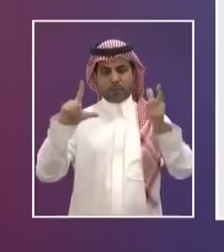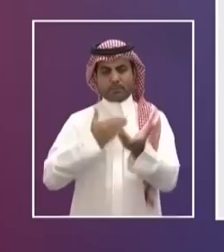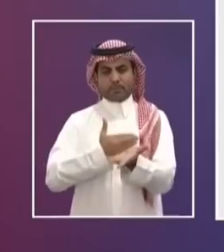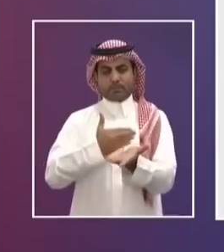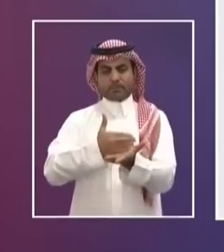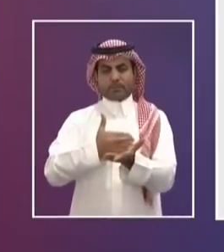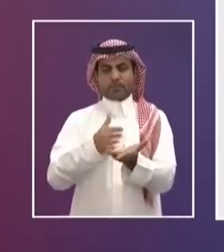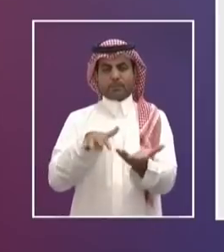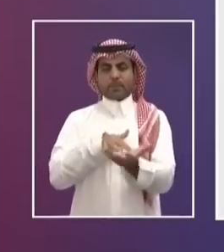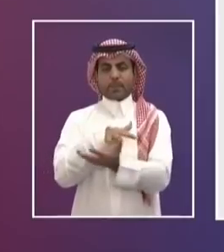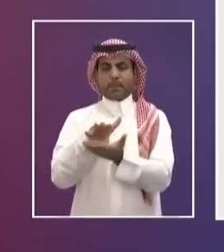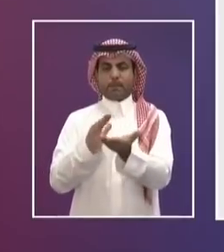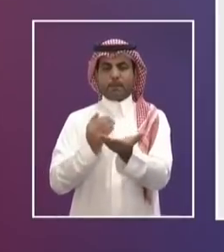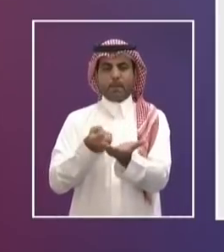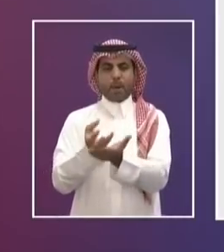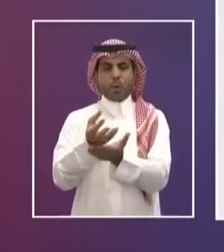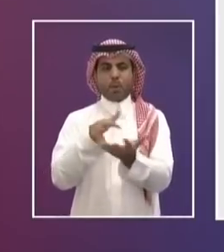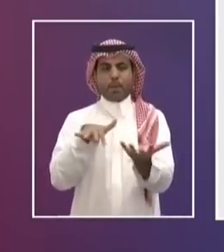منها المعلومة للجميع.